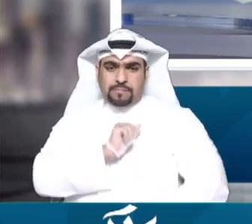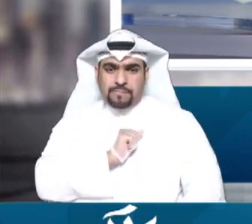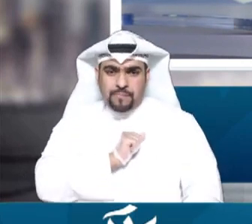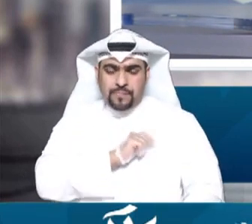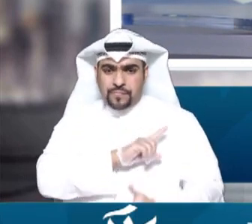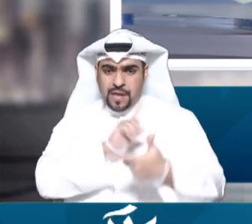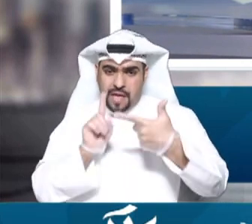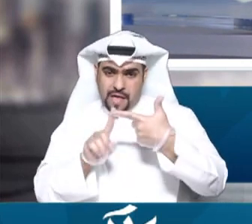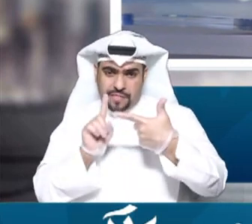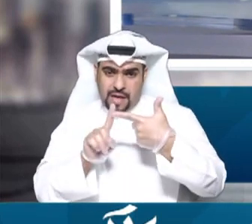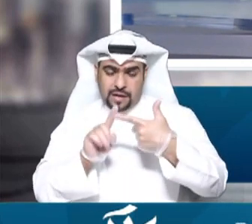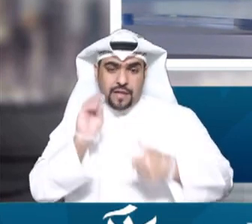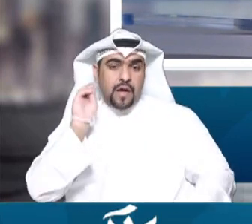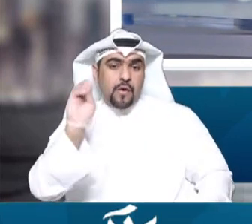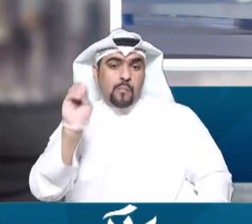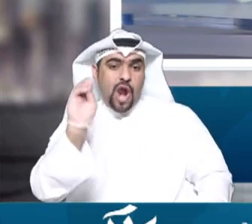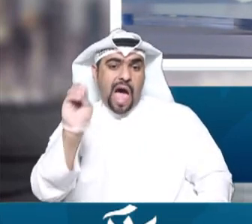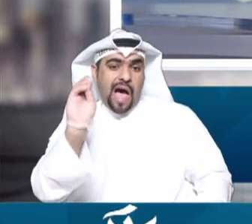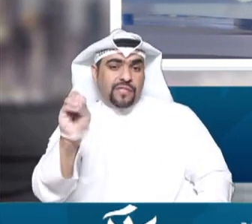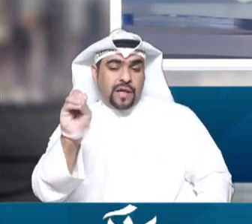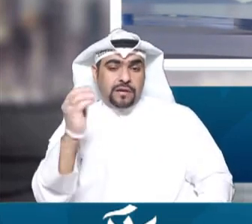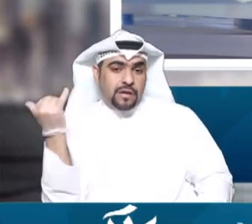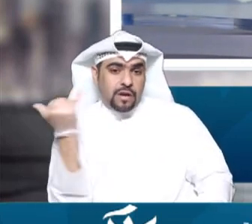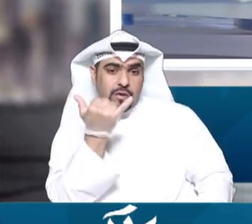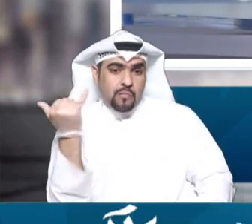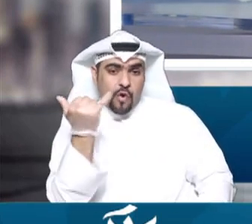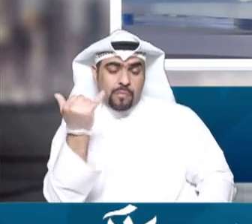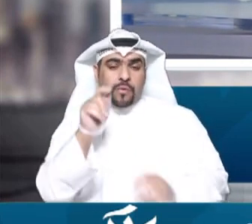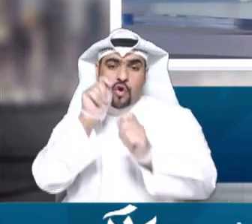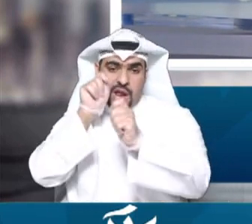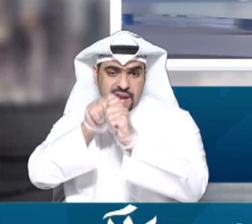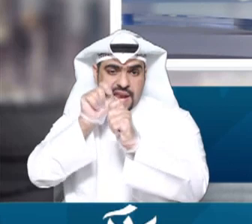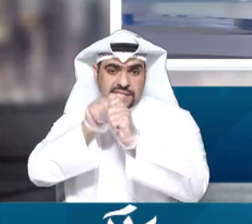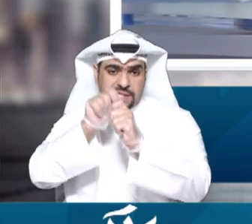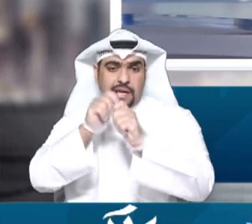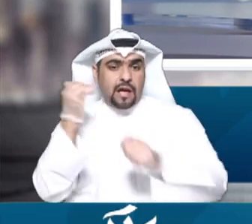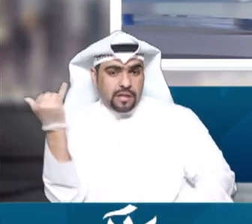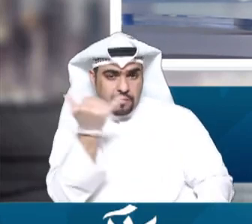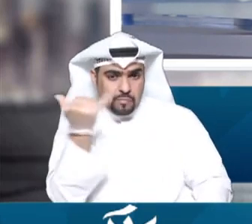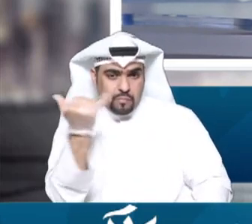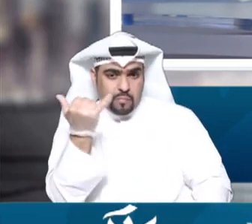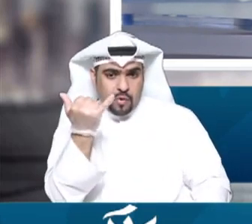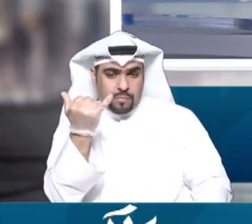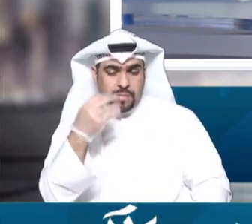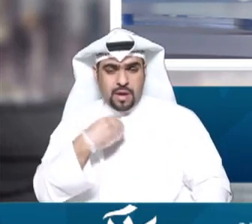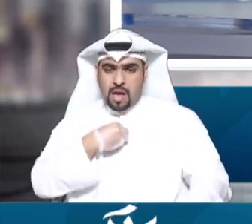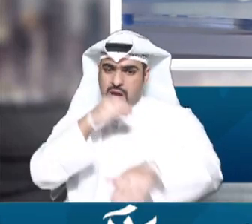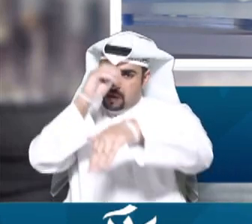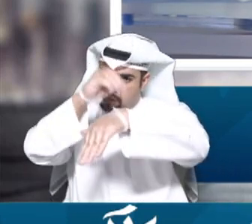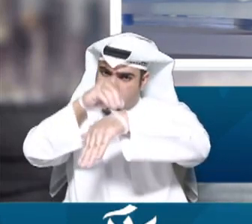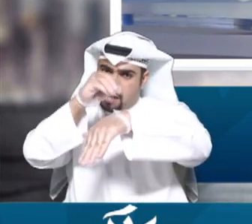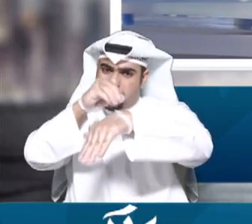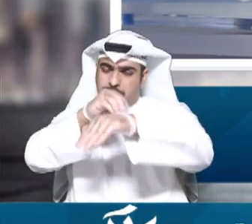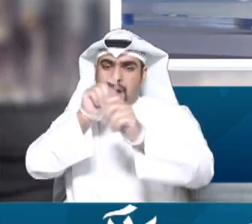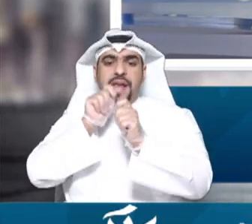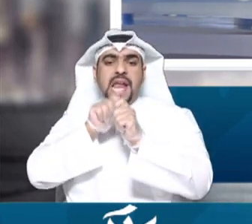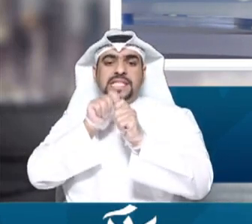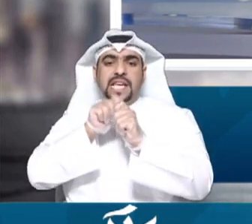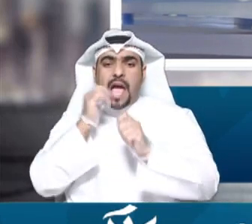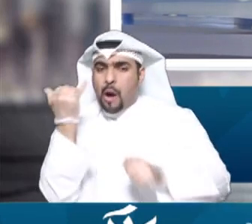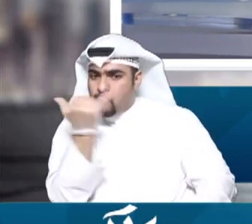الملاحظة المهمة والنصيحة اللي حابين نقدمها، النصيحة اللي نعم. أقل إني أنا أقول النصيحة،